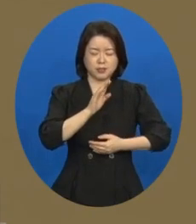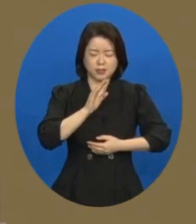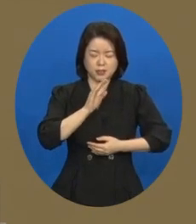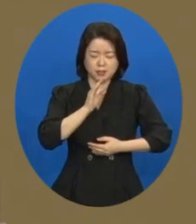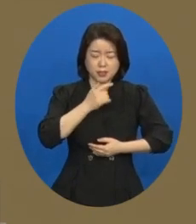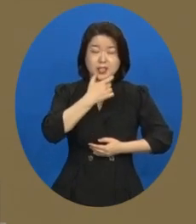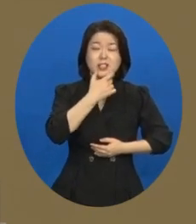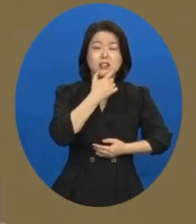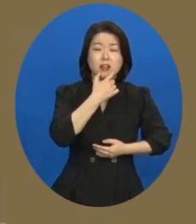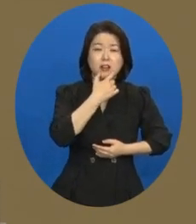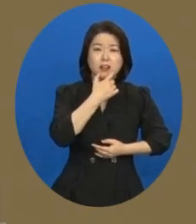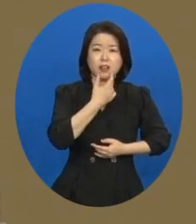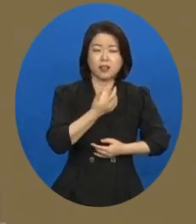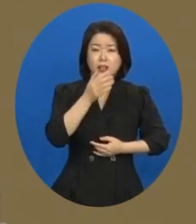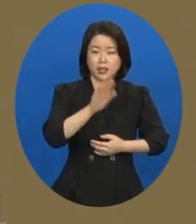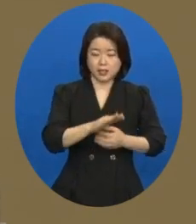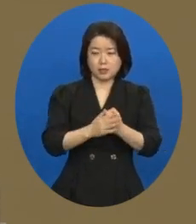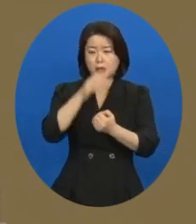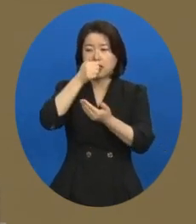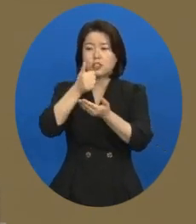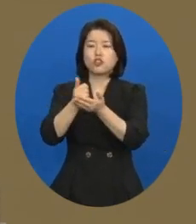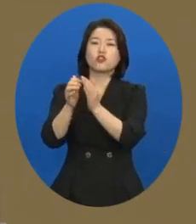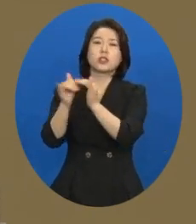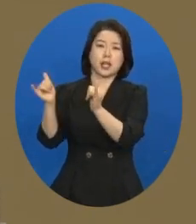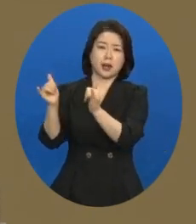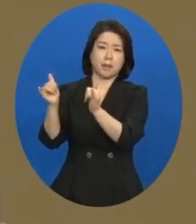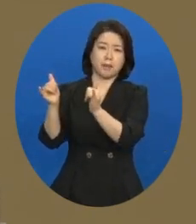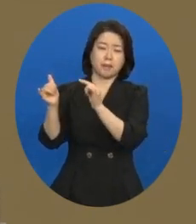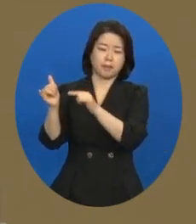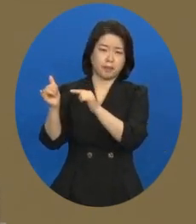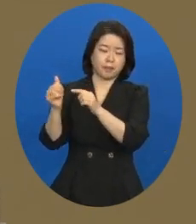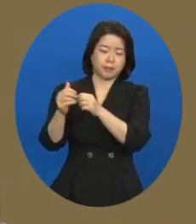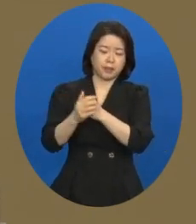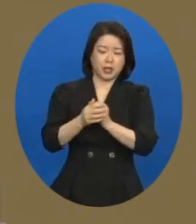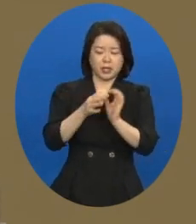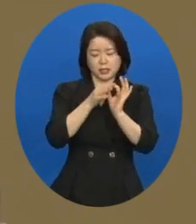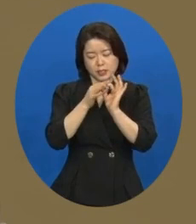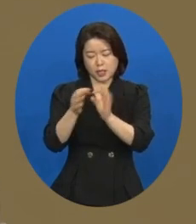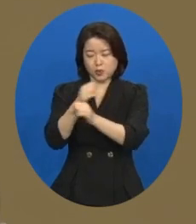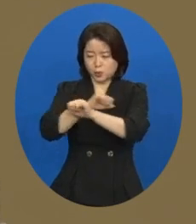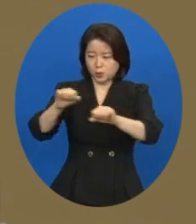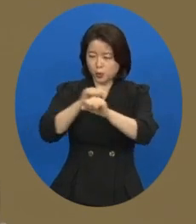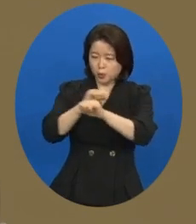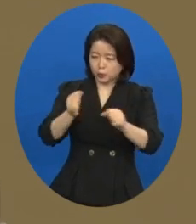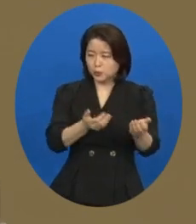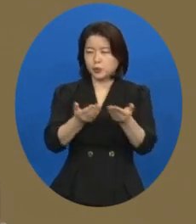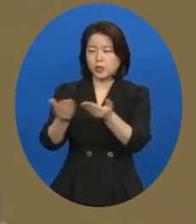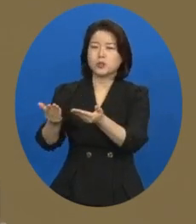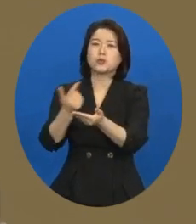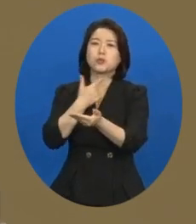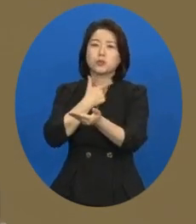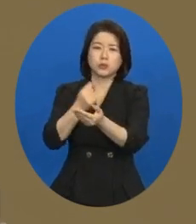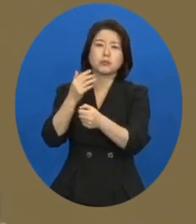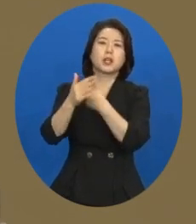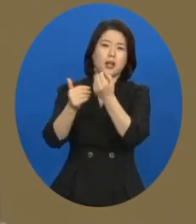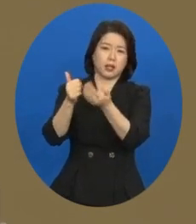싫어하시지만 죄인은 끊임없이 용서하시려고 하시는 하나님이라는